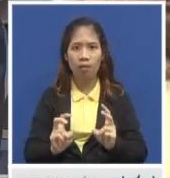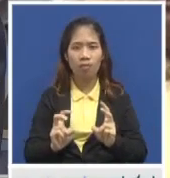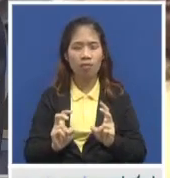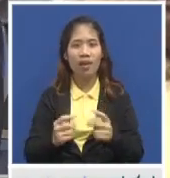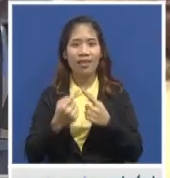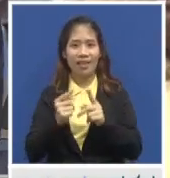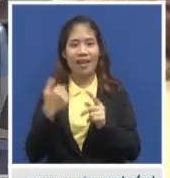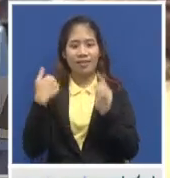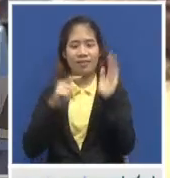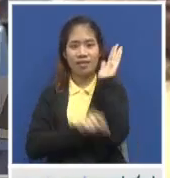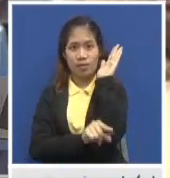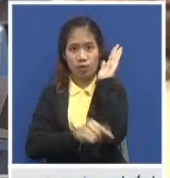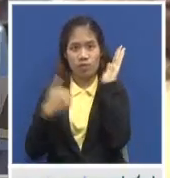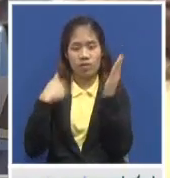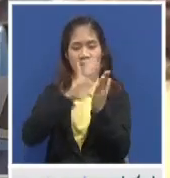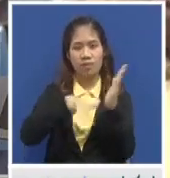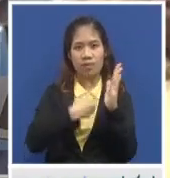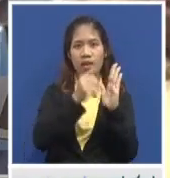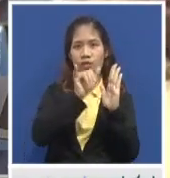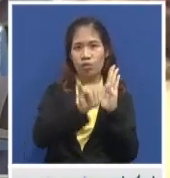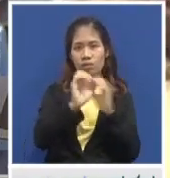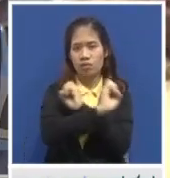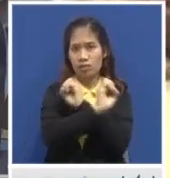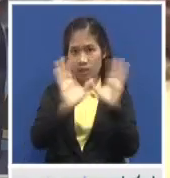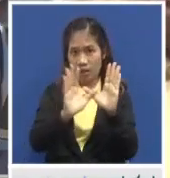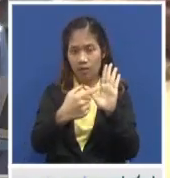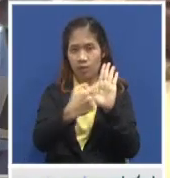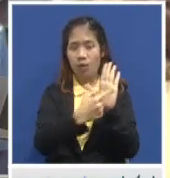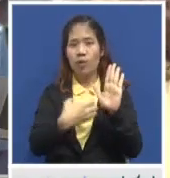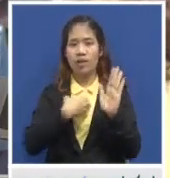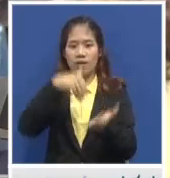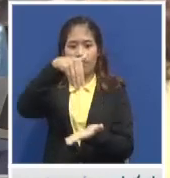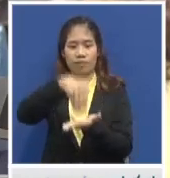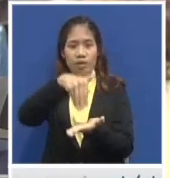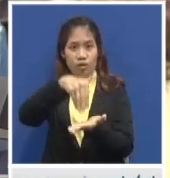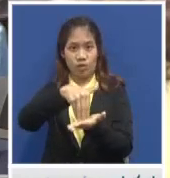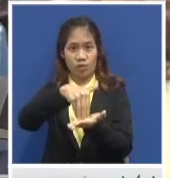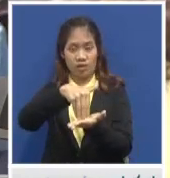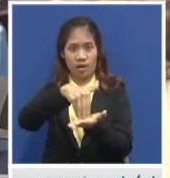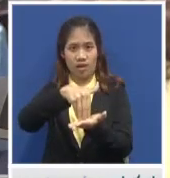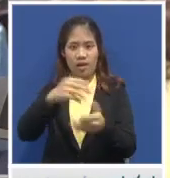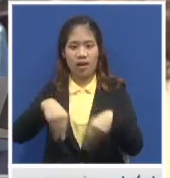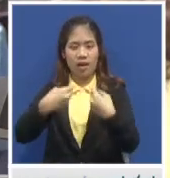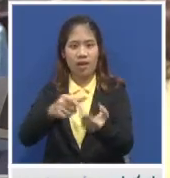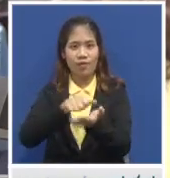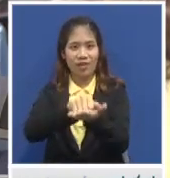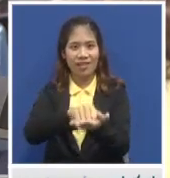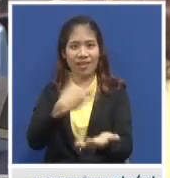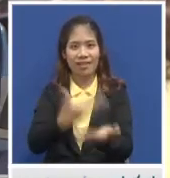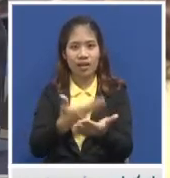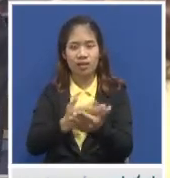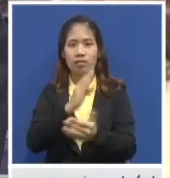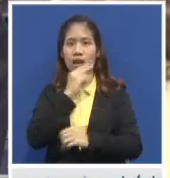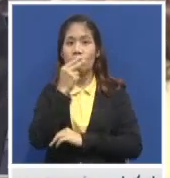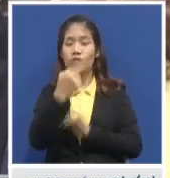ขาเพียงแค่มียุทธศาสตร์หรือมีเส้นทางที่กำหนดไว้ชัดเจนว่าเขาจะเป็นศูนย์กลางการให้บริการทางการเงินถ้าเราดูประเทศ